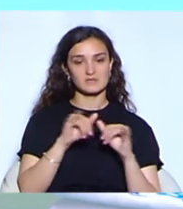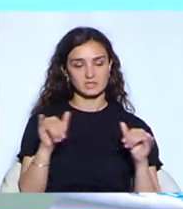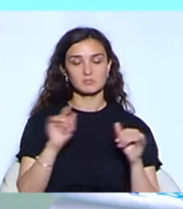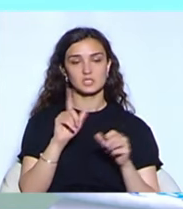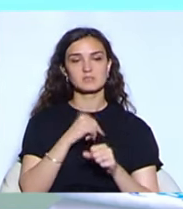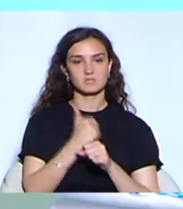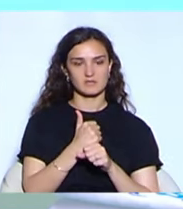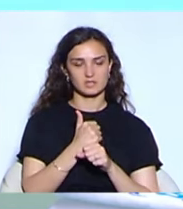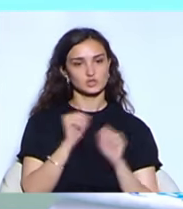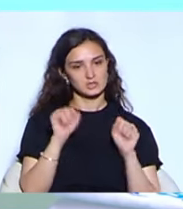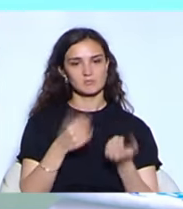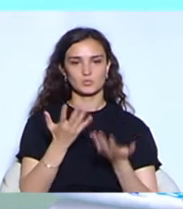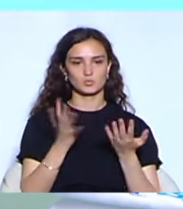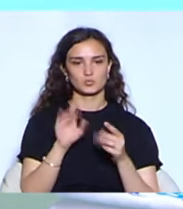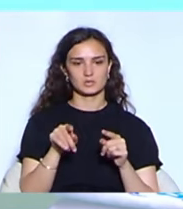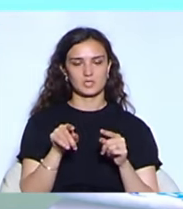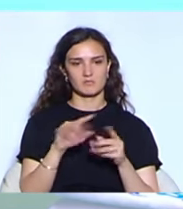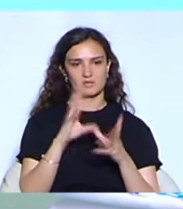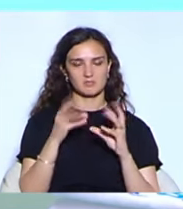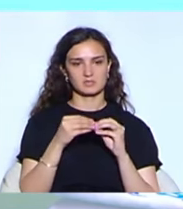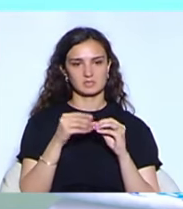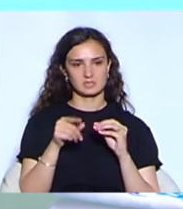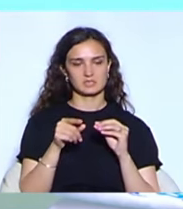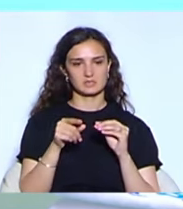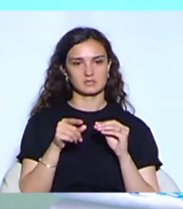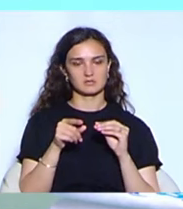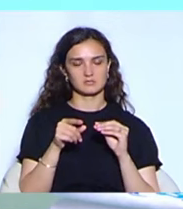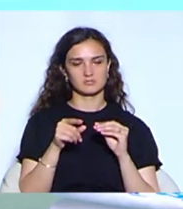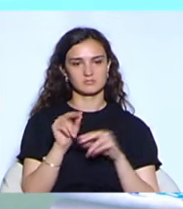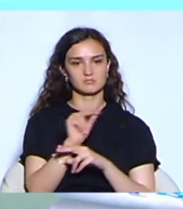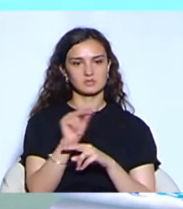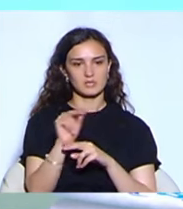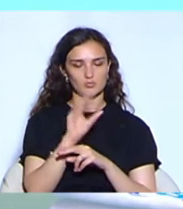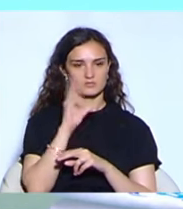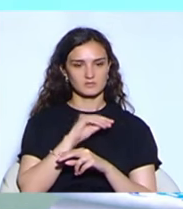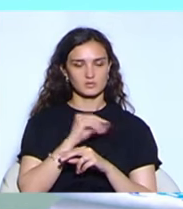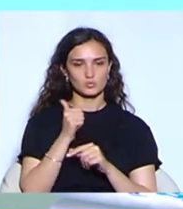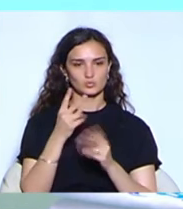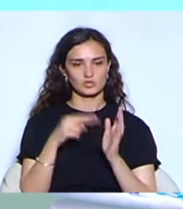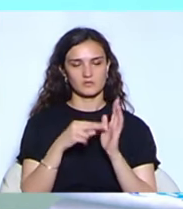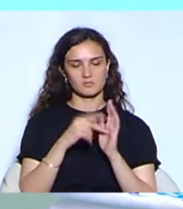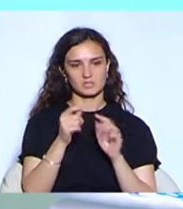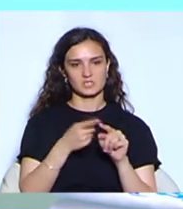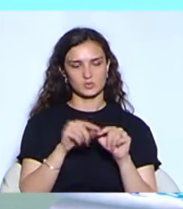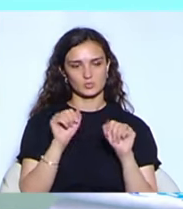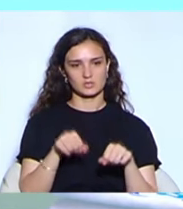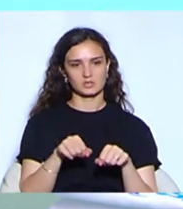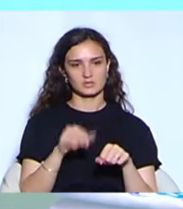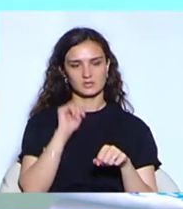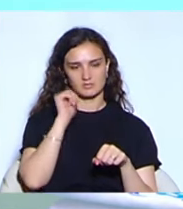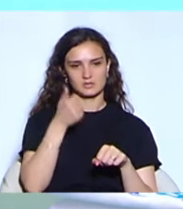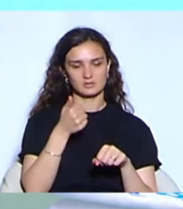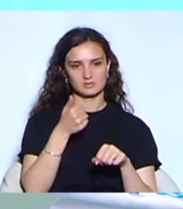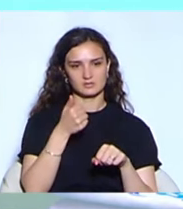და რაც მთავარია, შეიძლება თუ არა ამ პლასტიურობის გამოწრთნა და როგორ შევაფასოთ ასეთი უნარი.